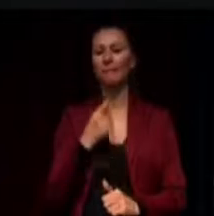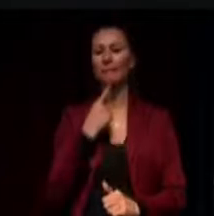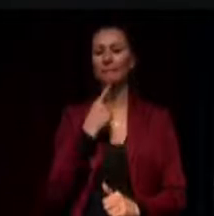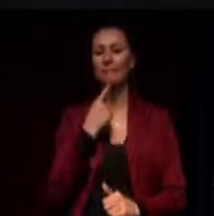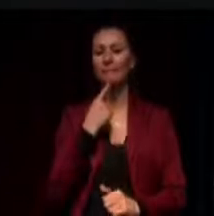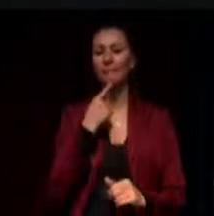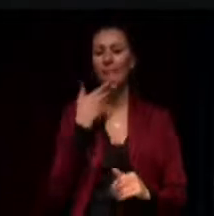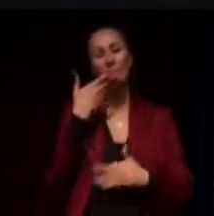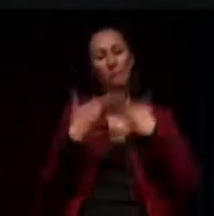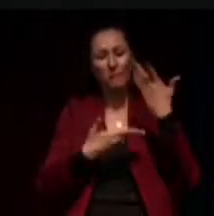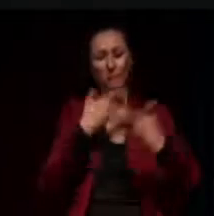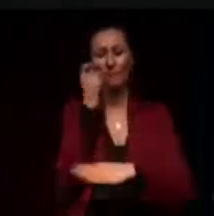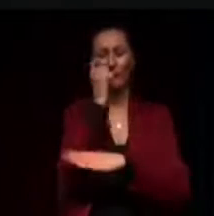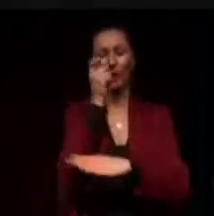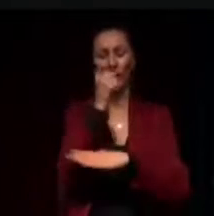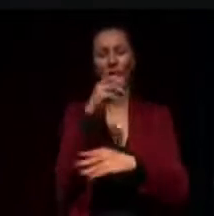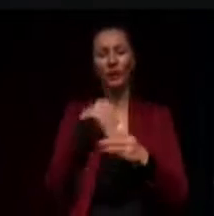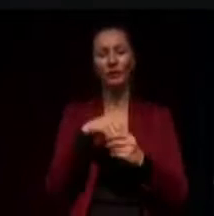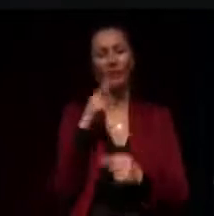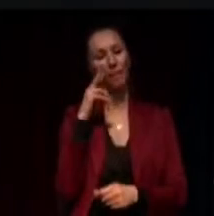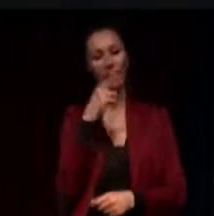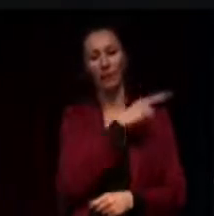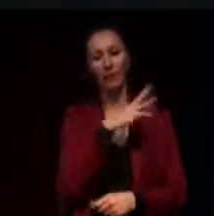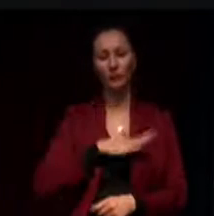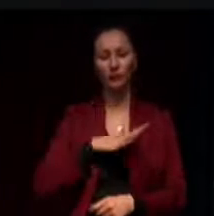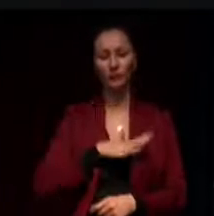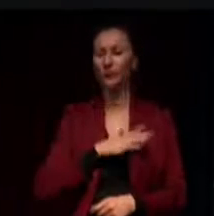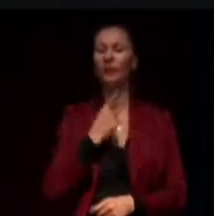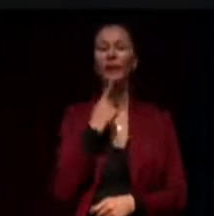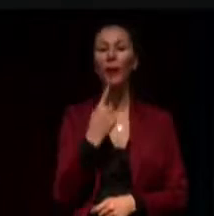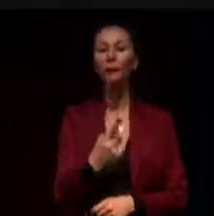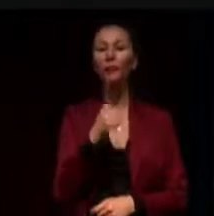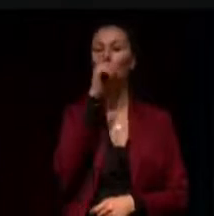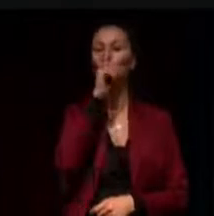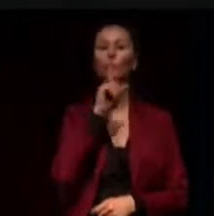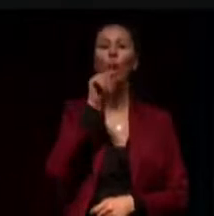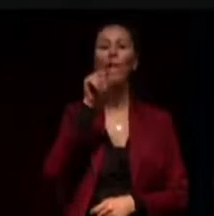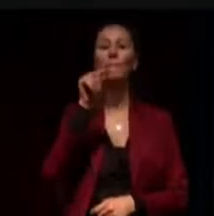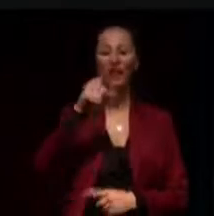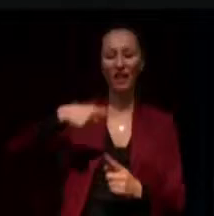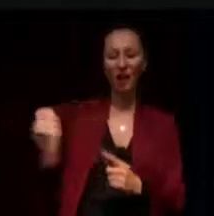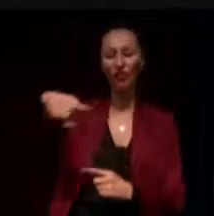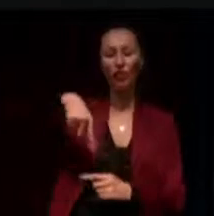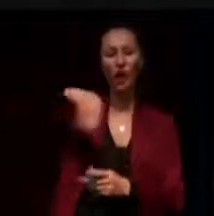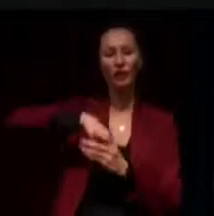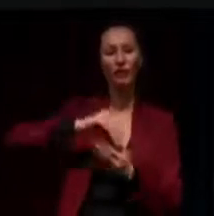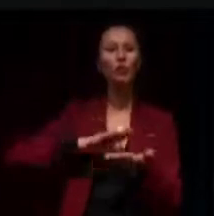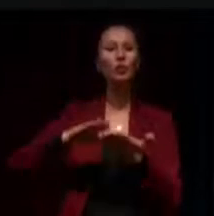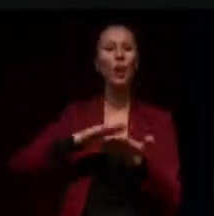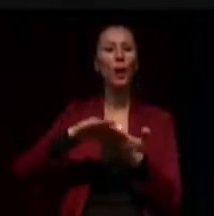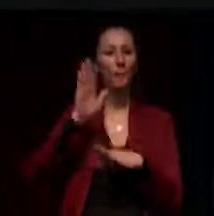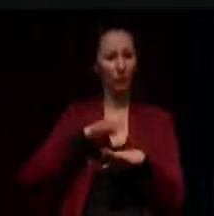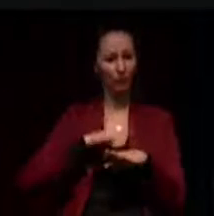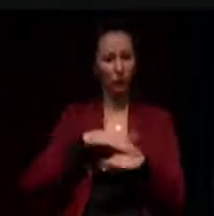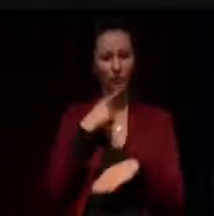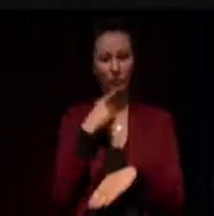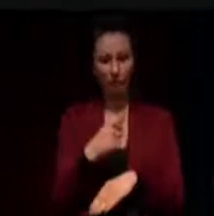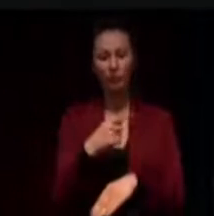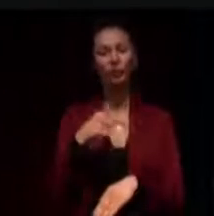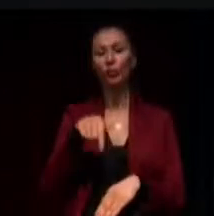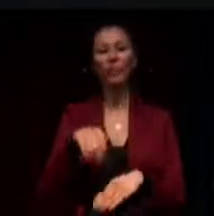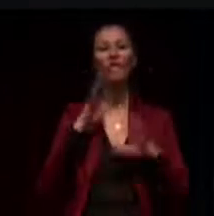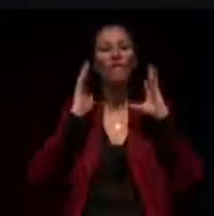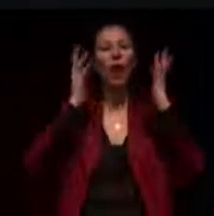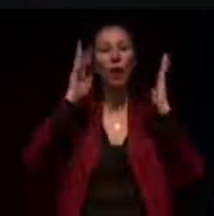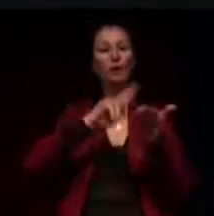söylemlerine bakmak istiyoruz. Vaatlerine bakmak istiyoruz. Ne demiş? 111 kavşakta düzenleme yapacağız demiş. Bunu ben